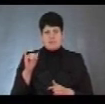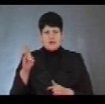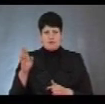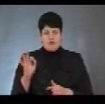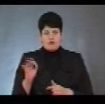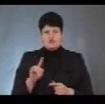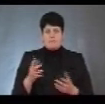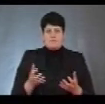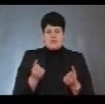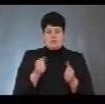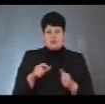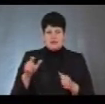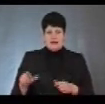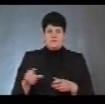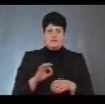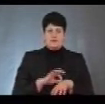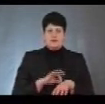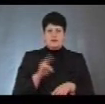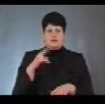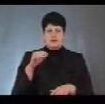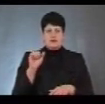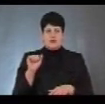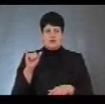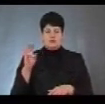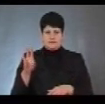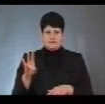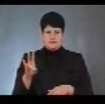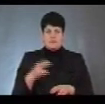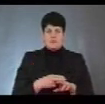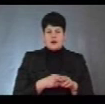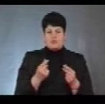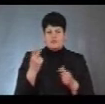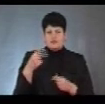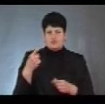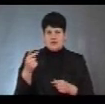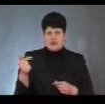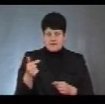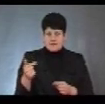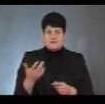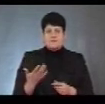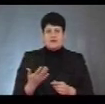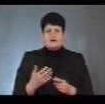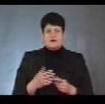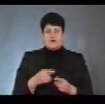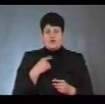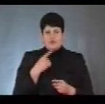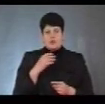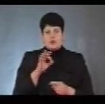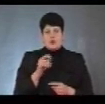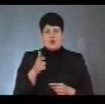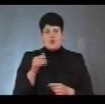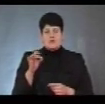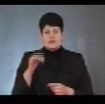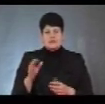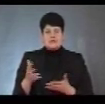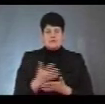щоб підтримати людей із синдромом Дауна. Пара шкарпеток коштувала 21 гривню. За словами організатора акції Ольги Гордієнко,